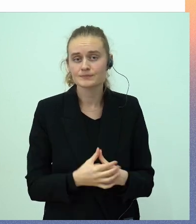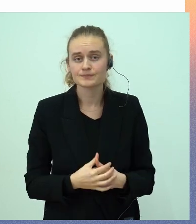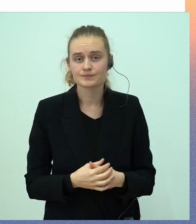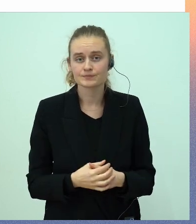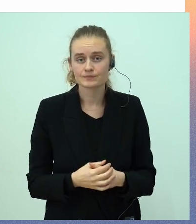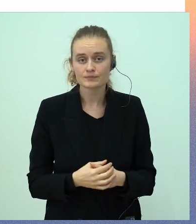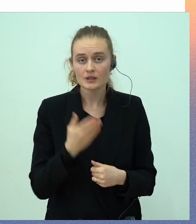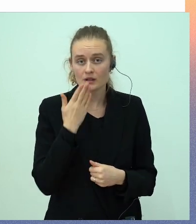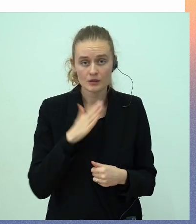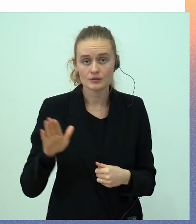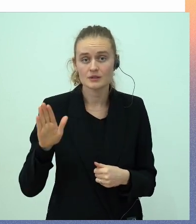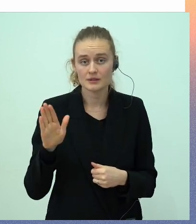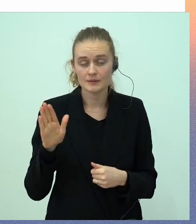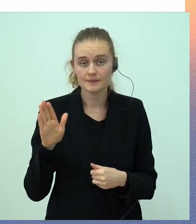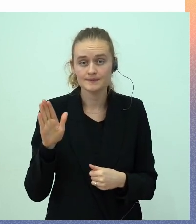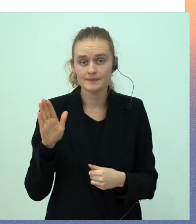Jeruzalėje